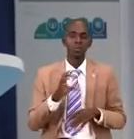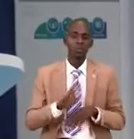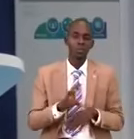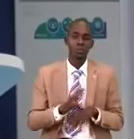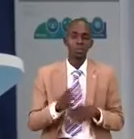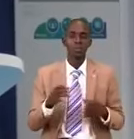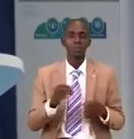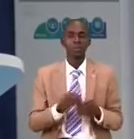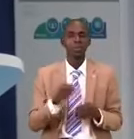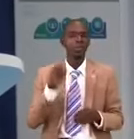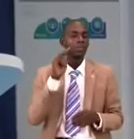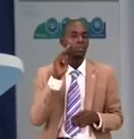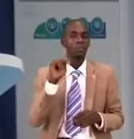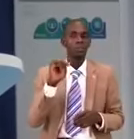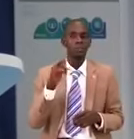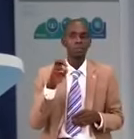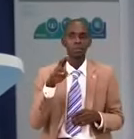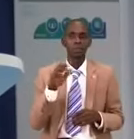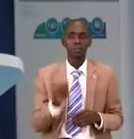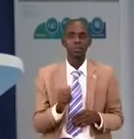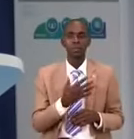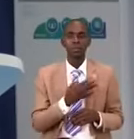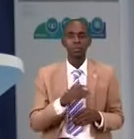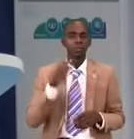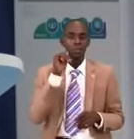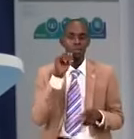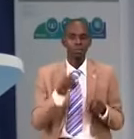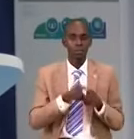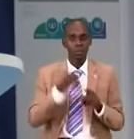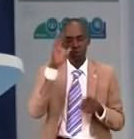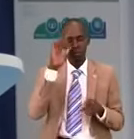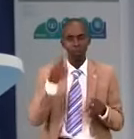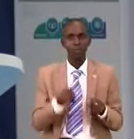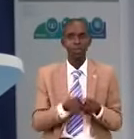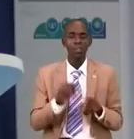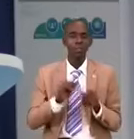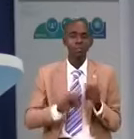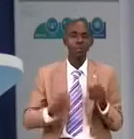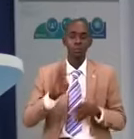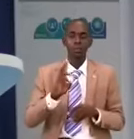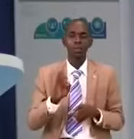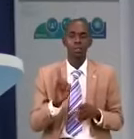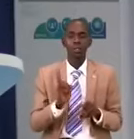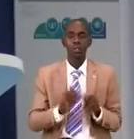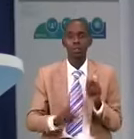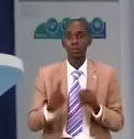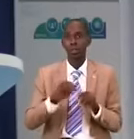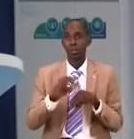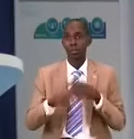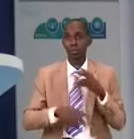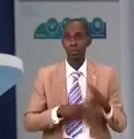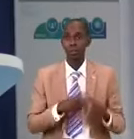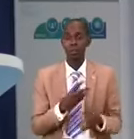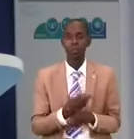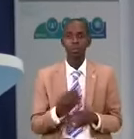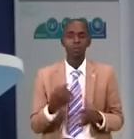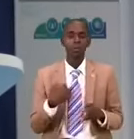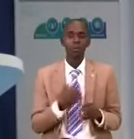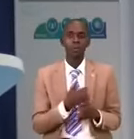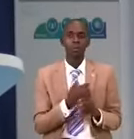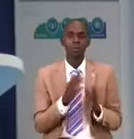monde dans la famille le train et je prie que la présence spéciale de Dieu continue soit avec soit avec nous